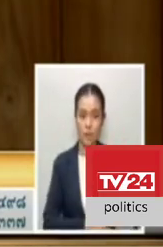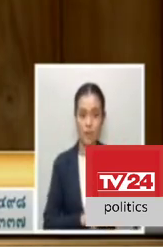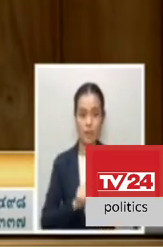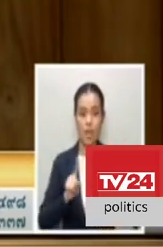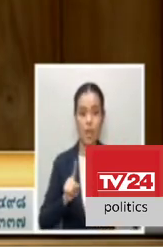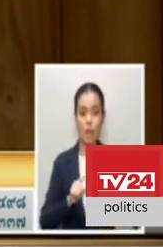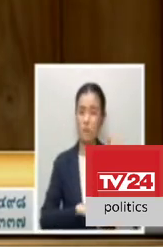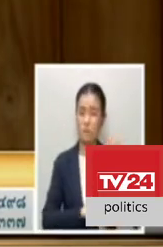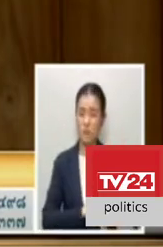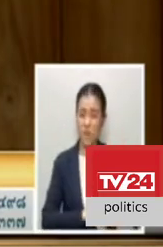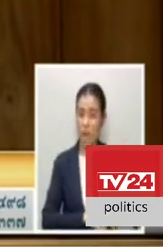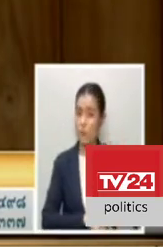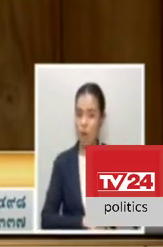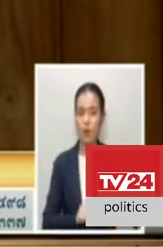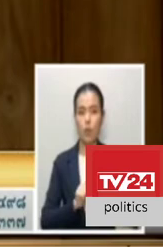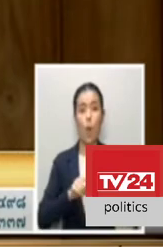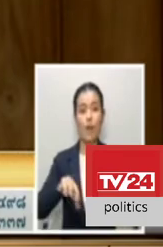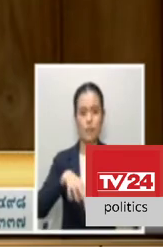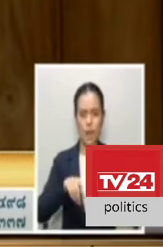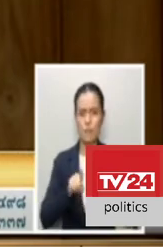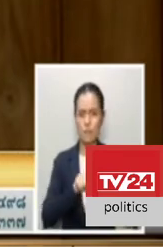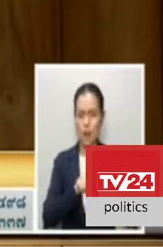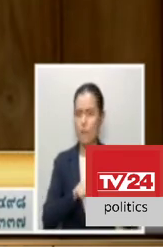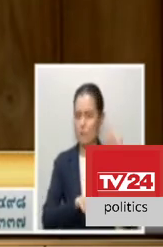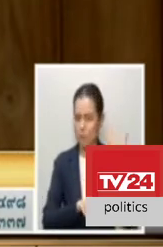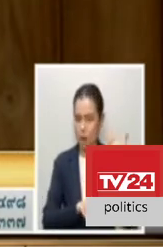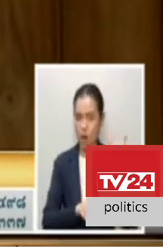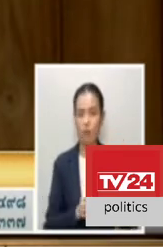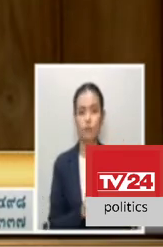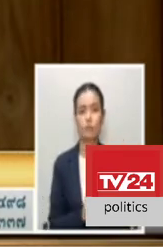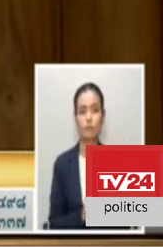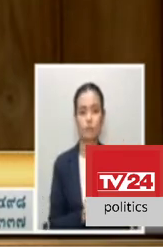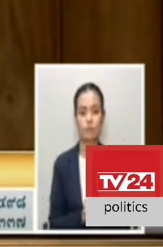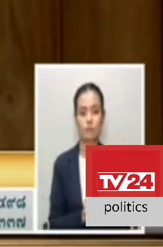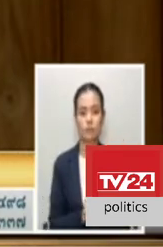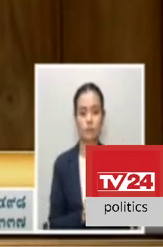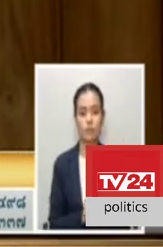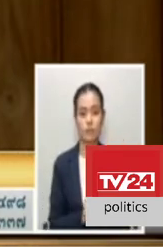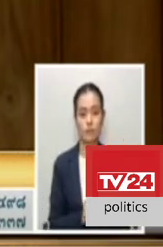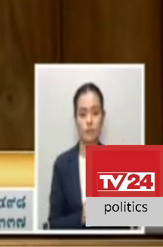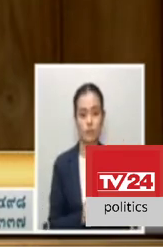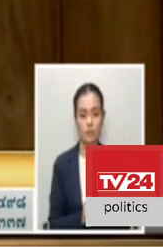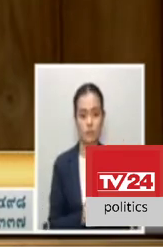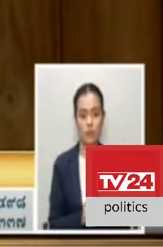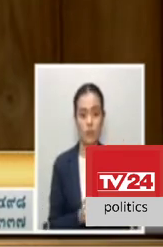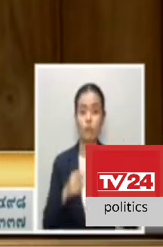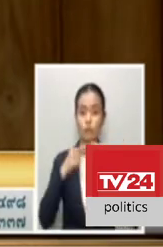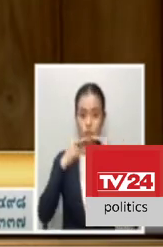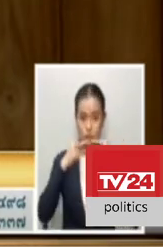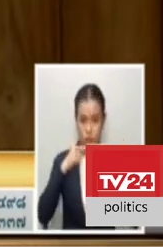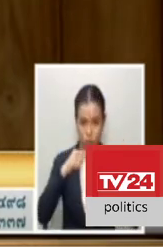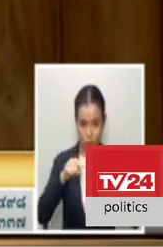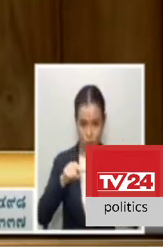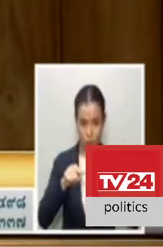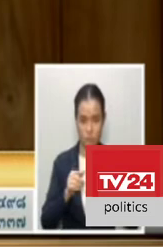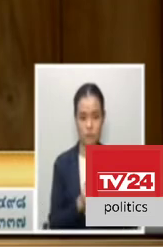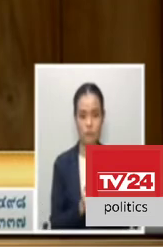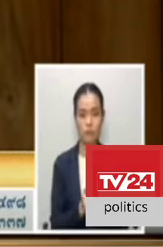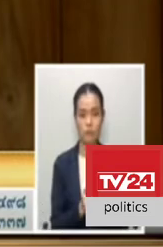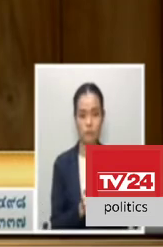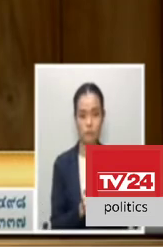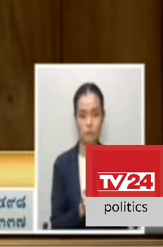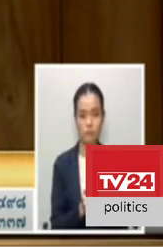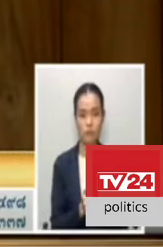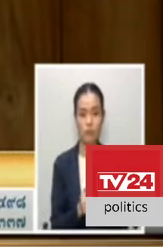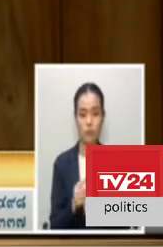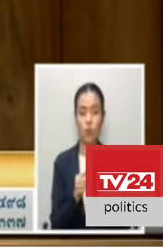เศษจนเกินไปเพราะว่าเคยจัดในลักษณะนี้มาก่อนในอดีตที่เรียกว่าทรอยกาครับอันนี้เป็นคำตอบที่ให้สำหรับ